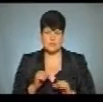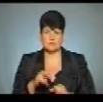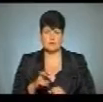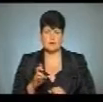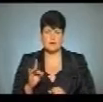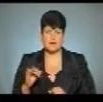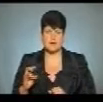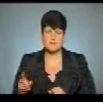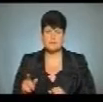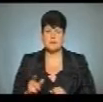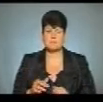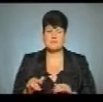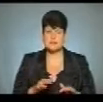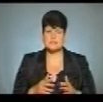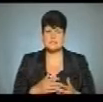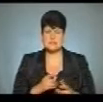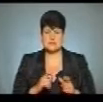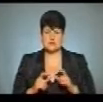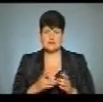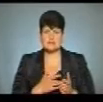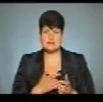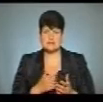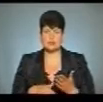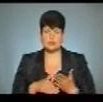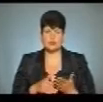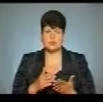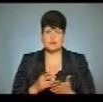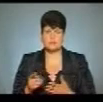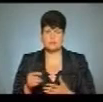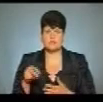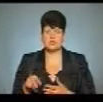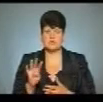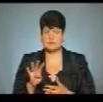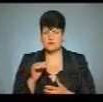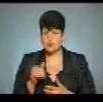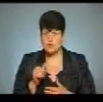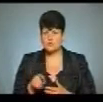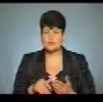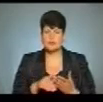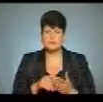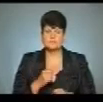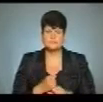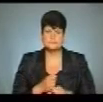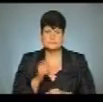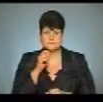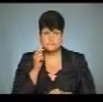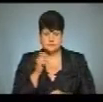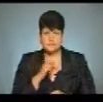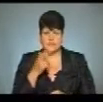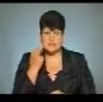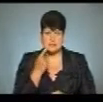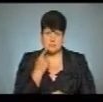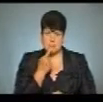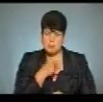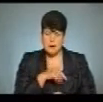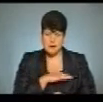Бринь. Місіонерський інститут «Серце допомоги» діє в Тернополі з 2004 року. Його волонтери працюють в Україні, Іспанії, Кенії,